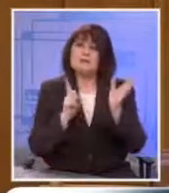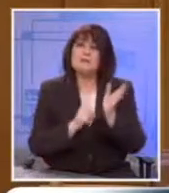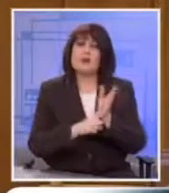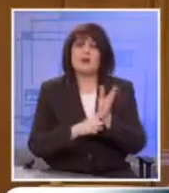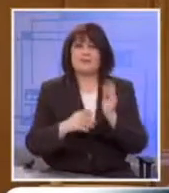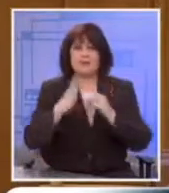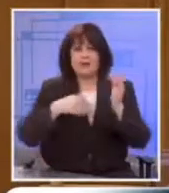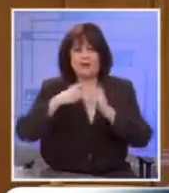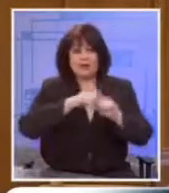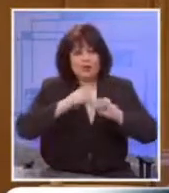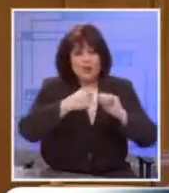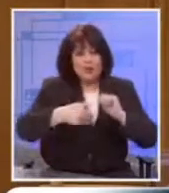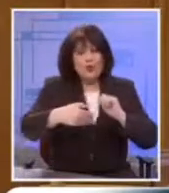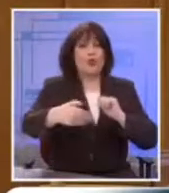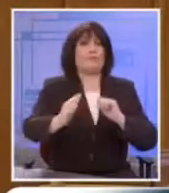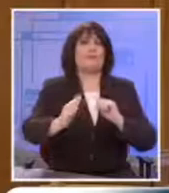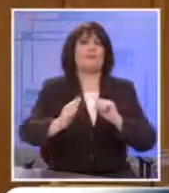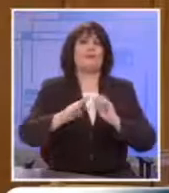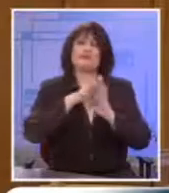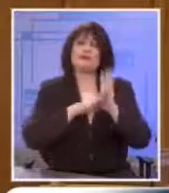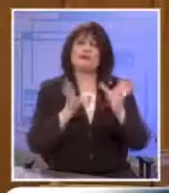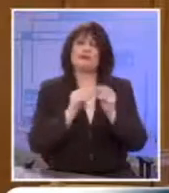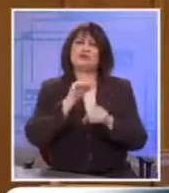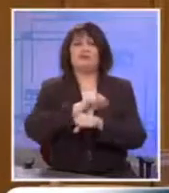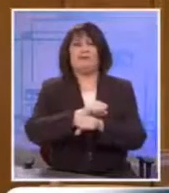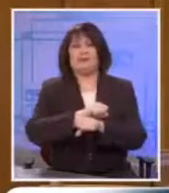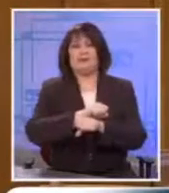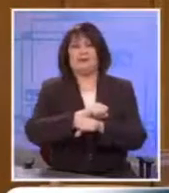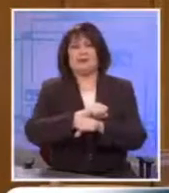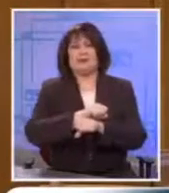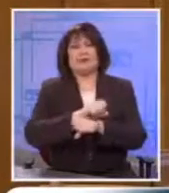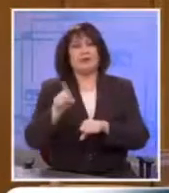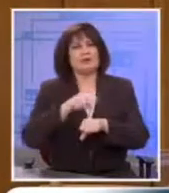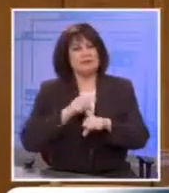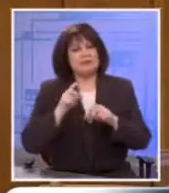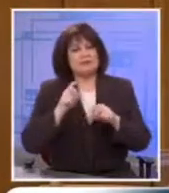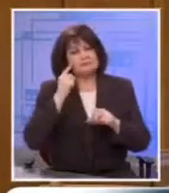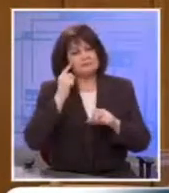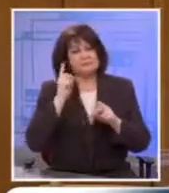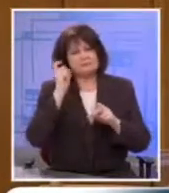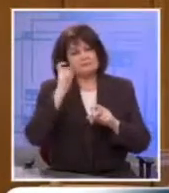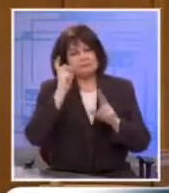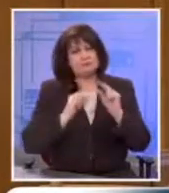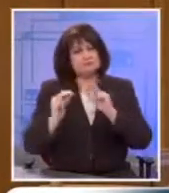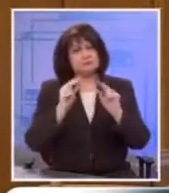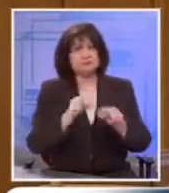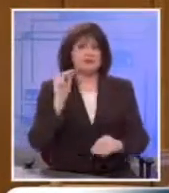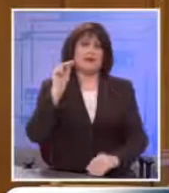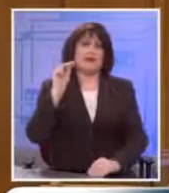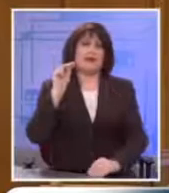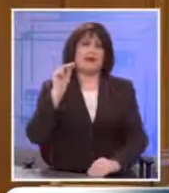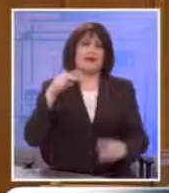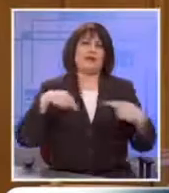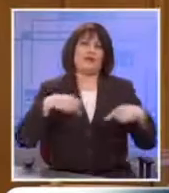παραπέρα δομική παρέμβαση στο σοφρονιστικό σύστημα η οποία εξετάζεται και η οποία προχωράει και η οποία αποτελεί δέσμευση του